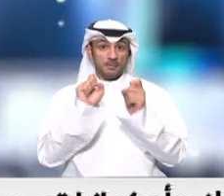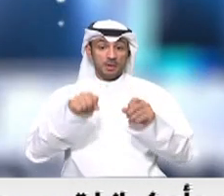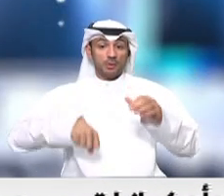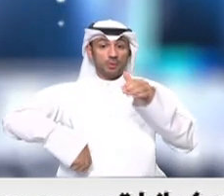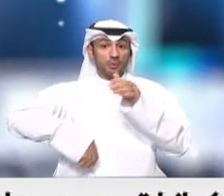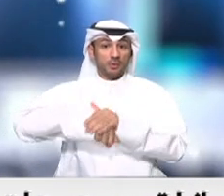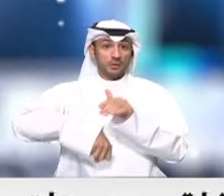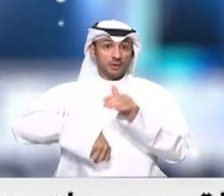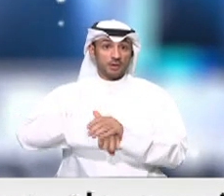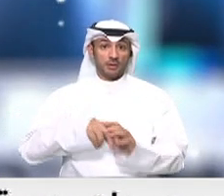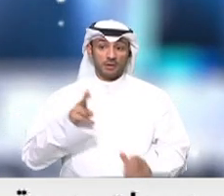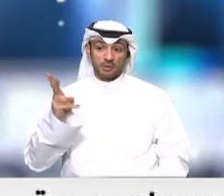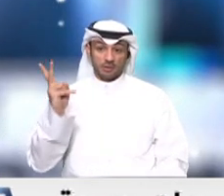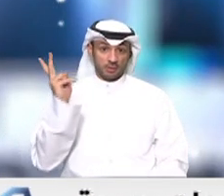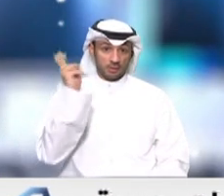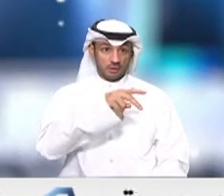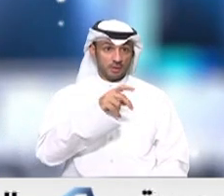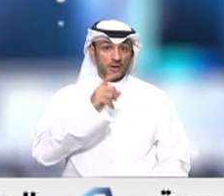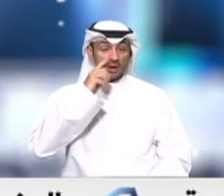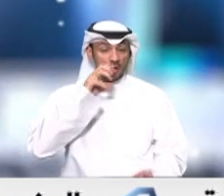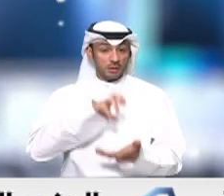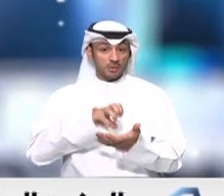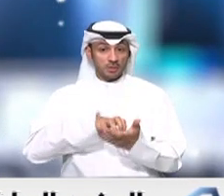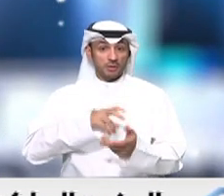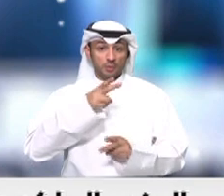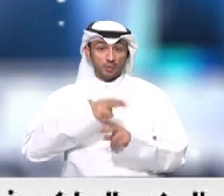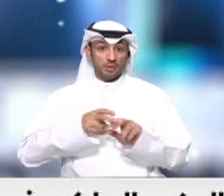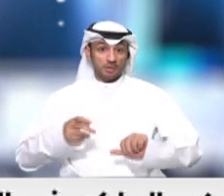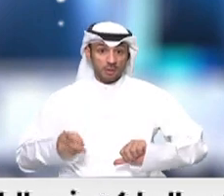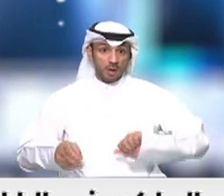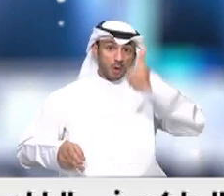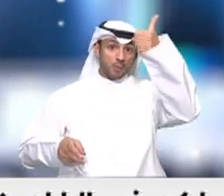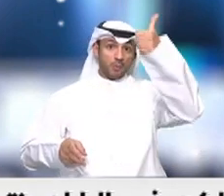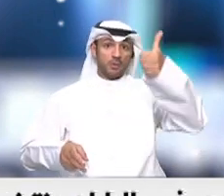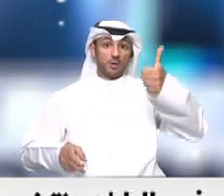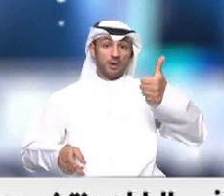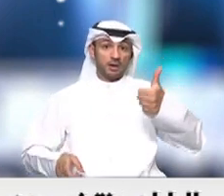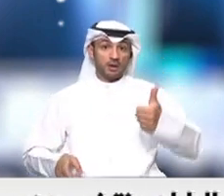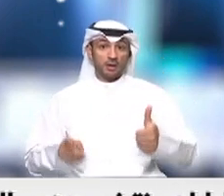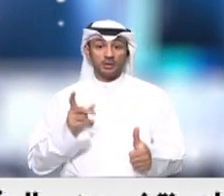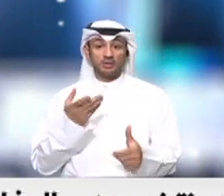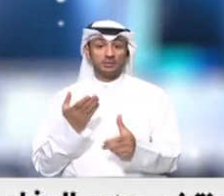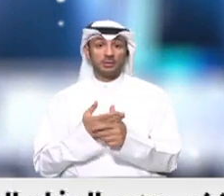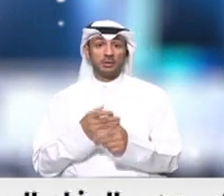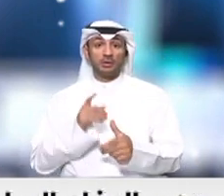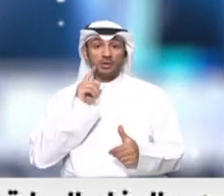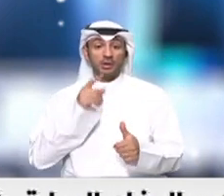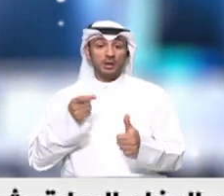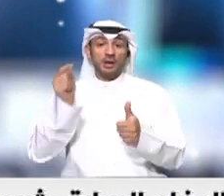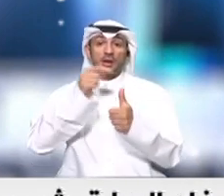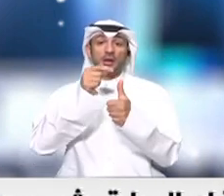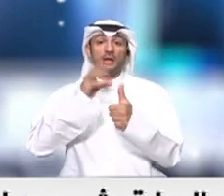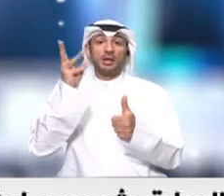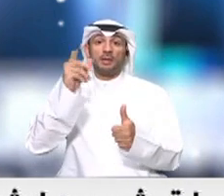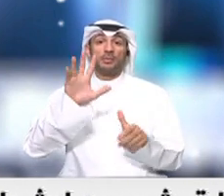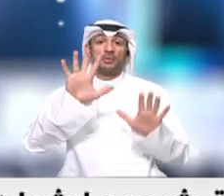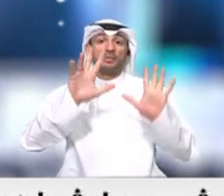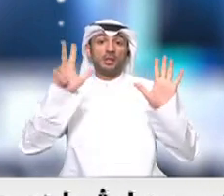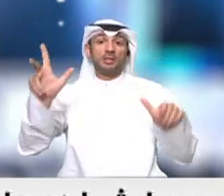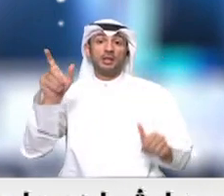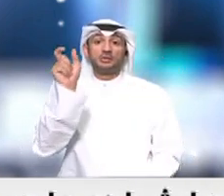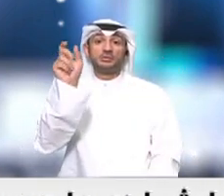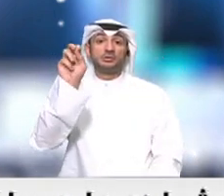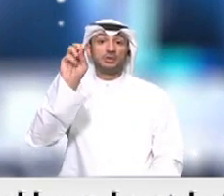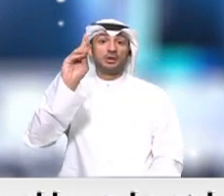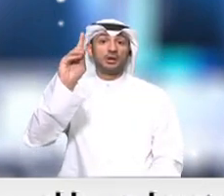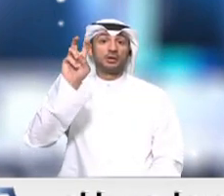وحسم الكويت موقع الصداره وفك الشراكه مع العربي بعد وصوله الى النقطه الثام ع فيما